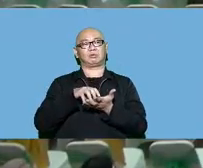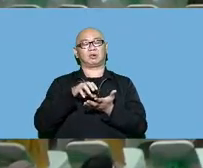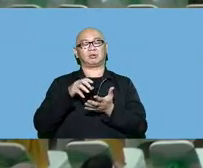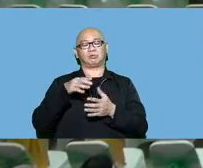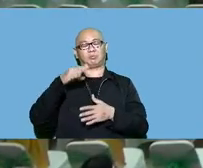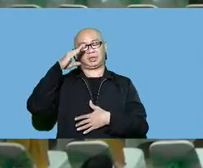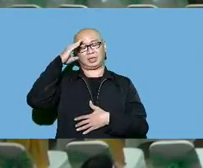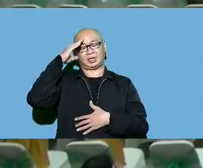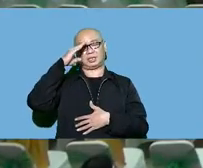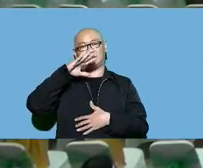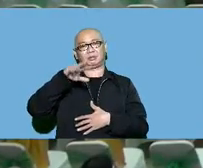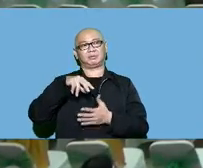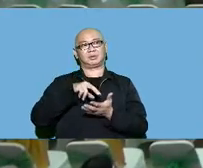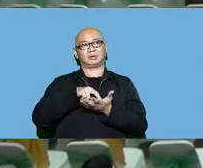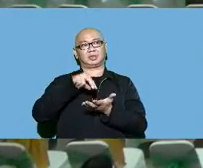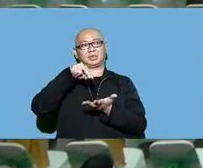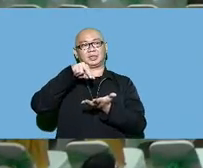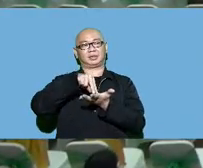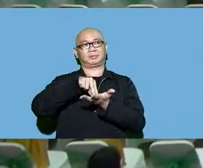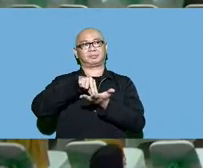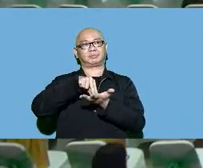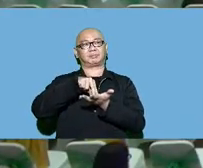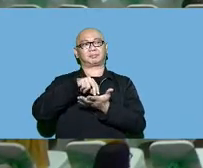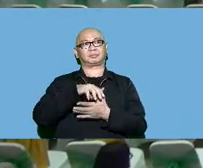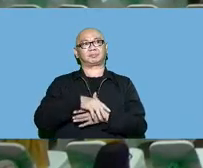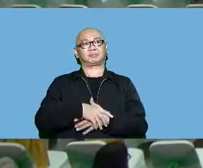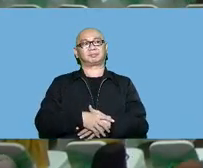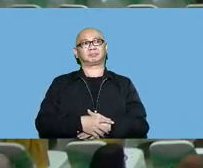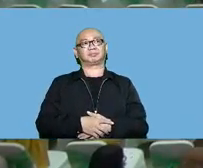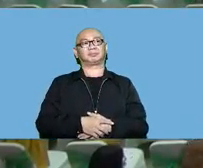upacara. Hadirin kami mohon berdiri.